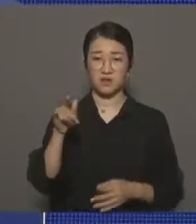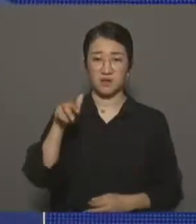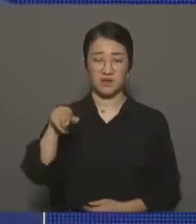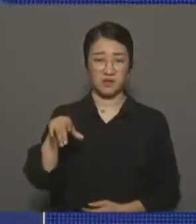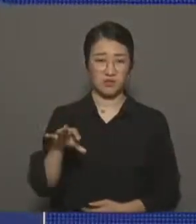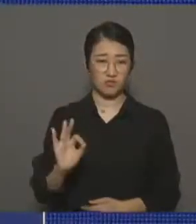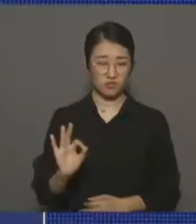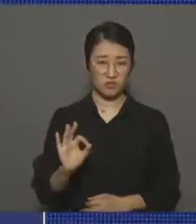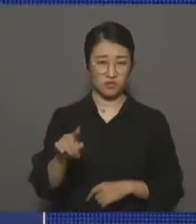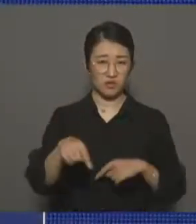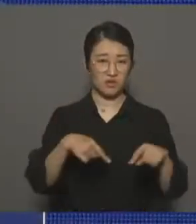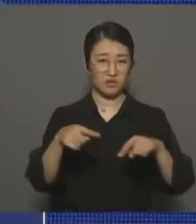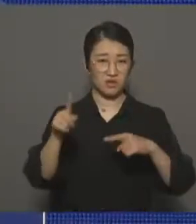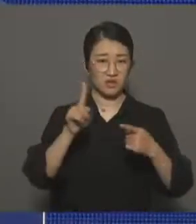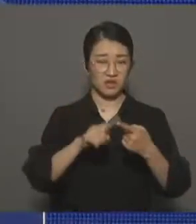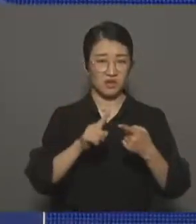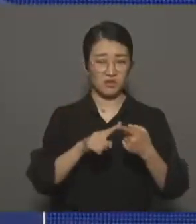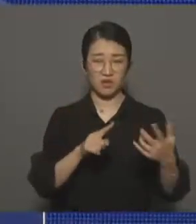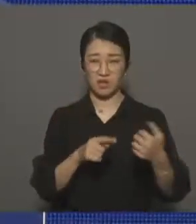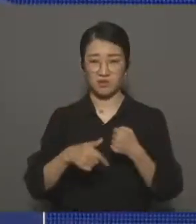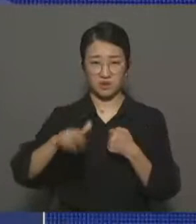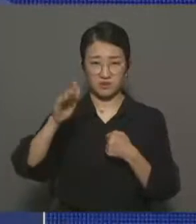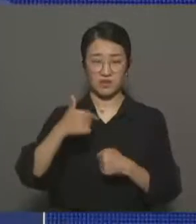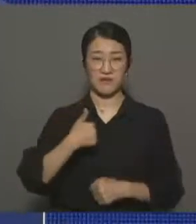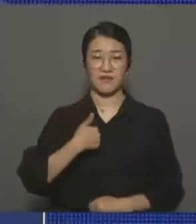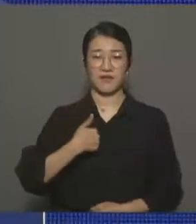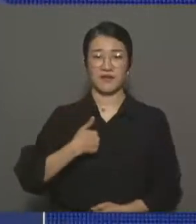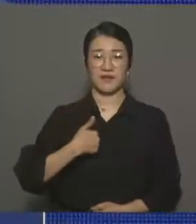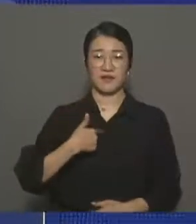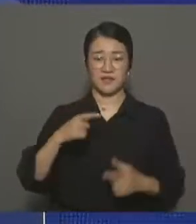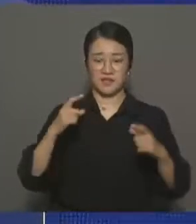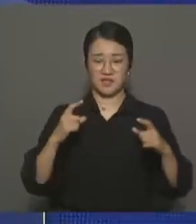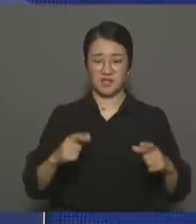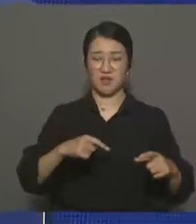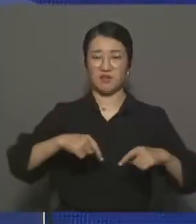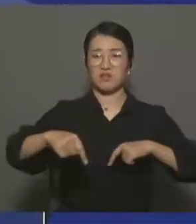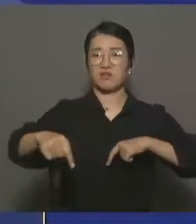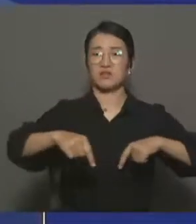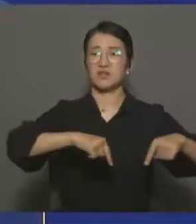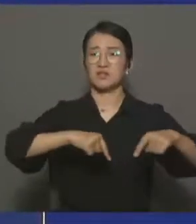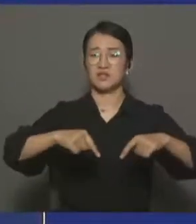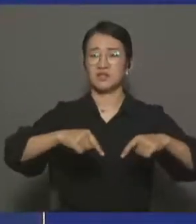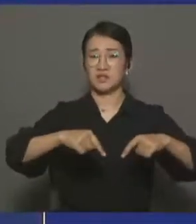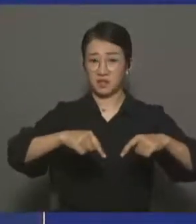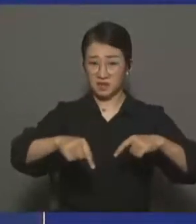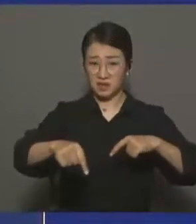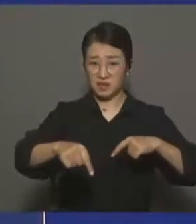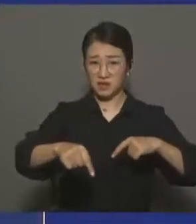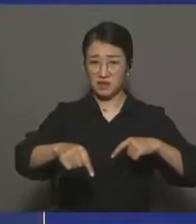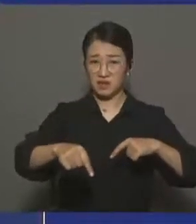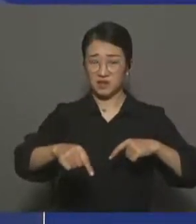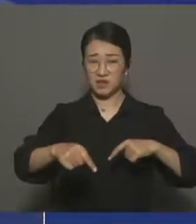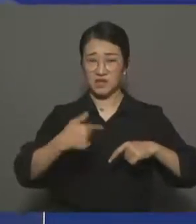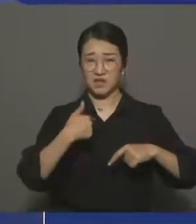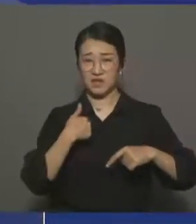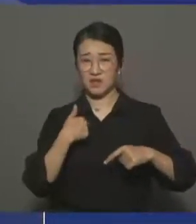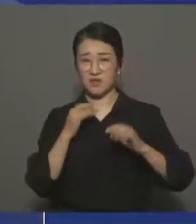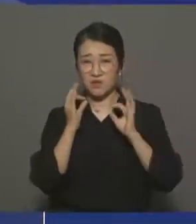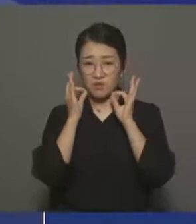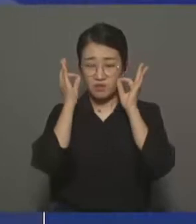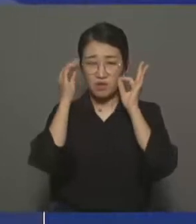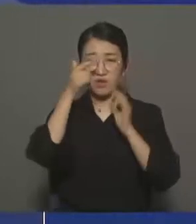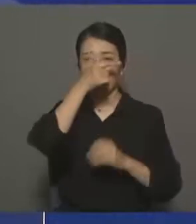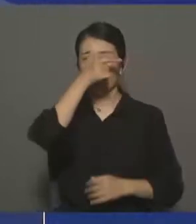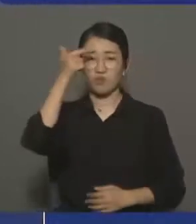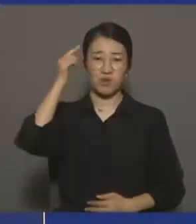이어가겠습니다. 박용진 당대표는 지역주의 정치를 무너뜨리려고 부산에서 온몸 부딪혀 싸웠던 농무현의